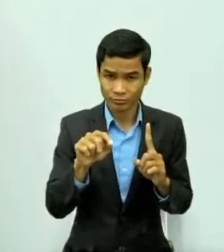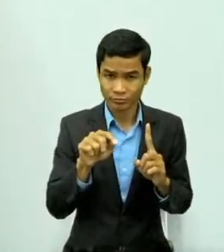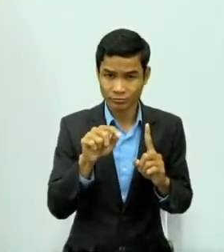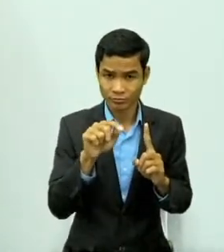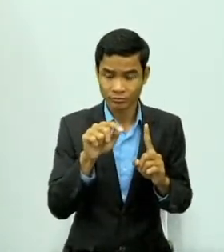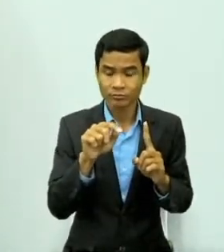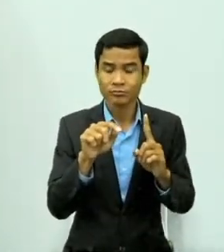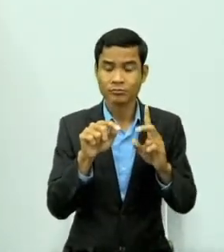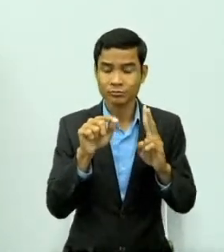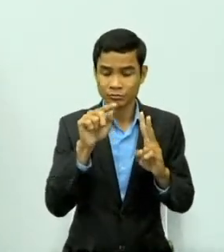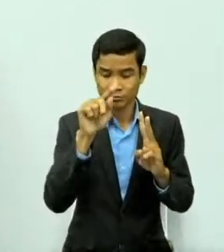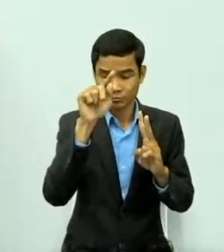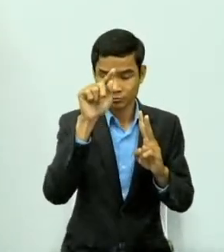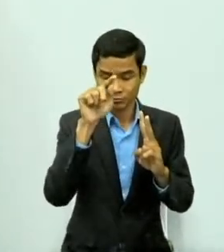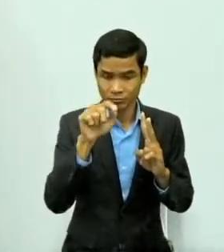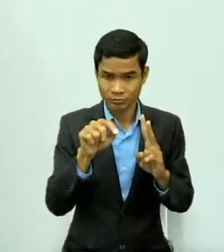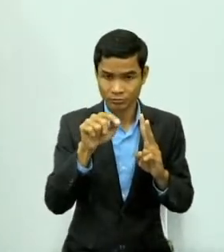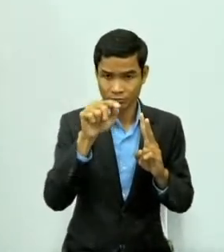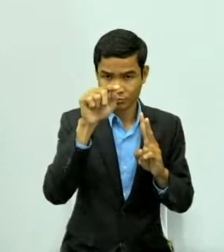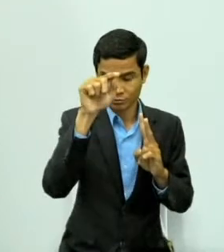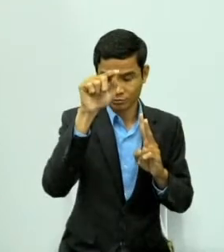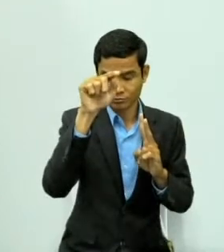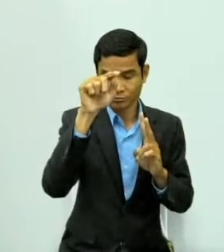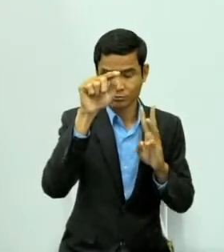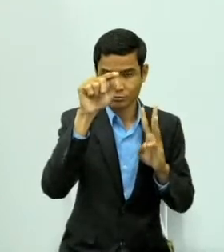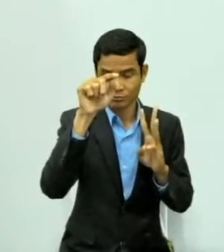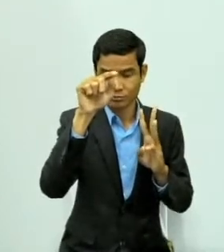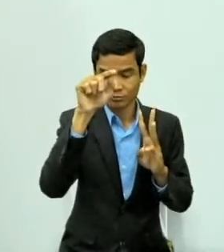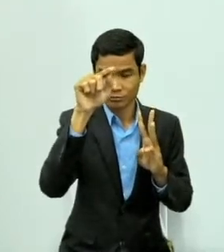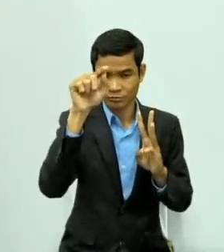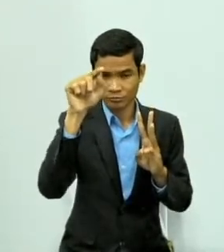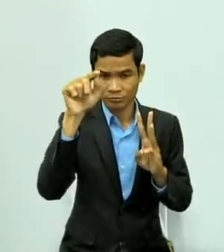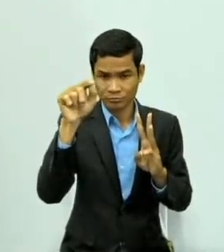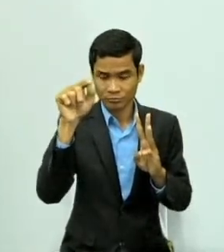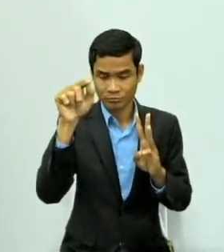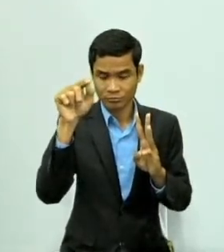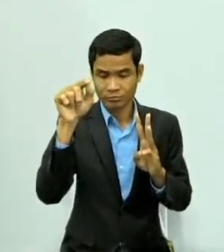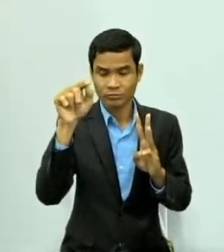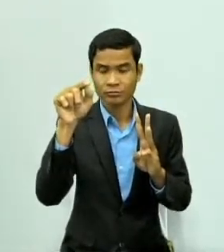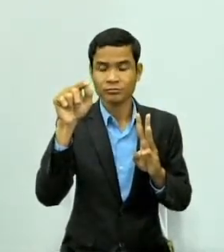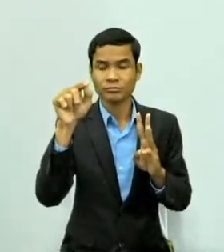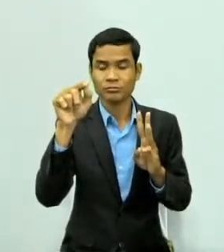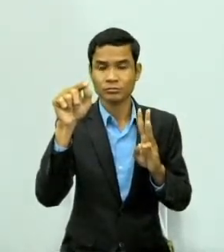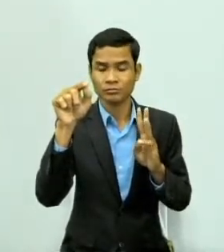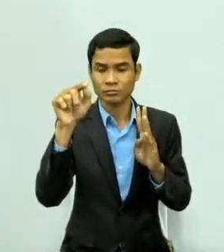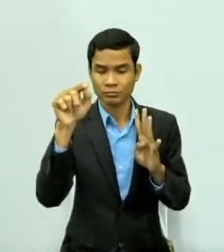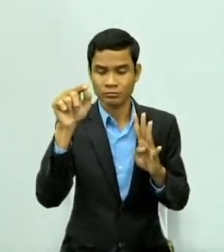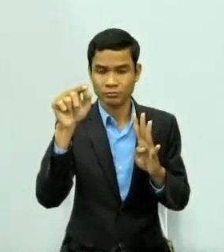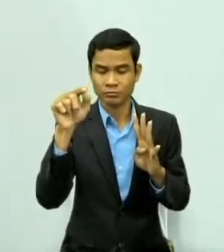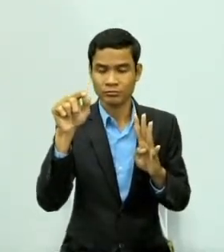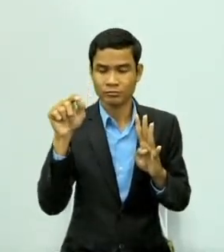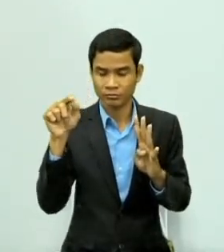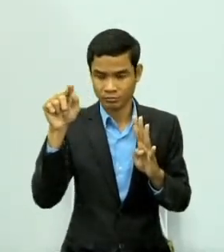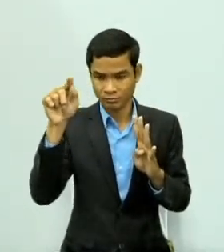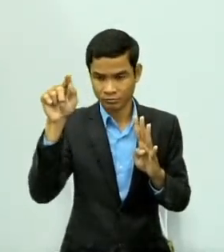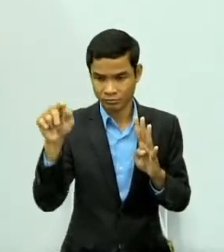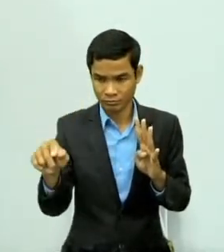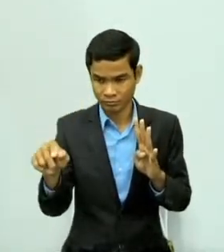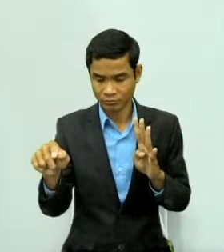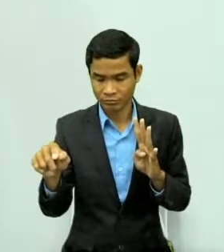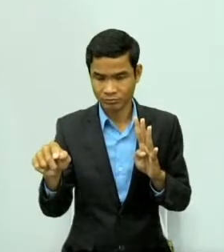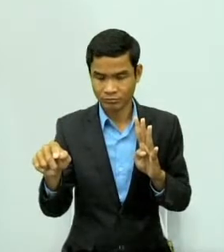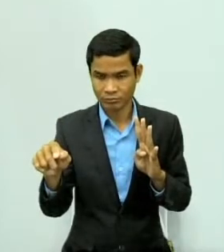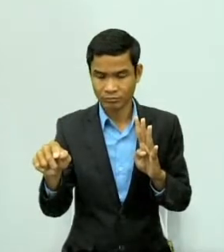ន្តត្រង់ពីលើពីក្រោមទៅលើ3បន្តកាច់4បន្តត្រ